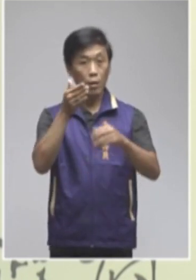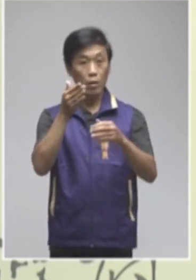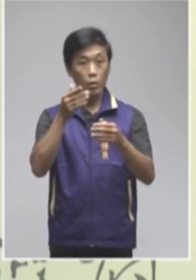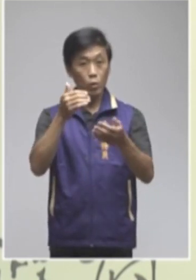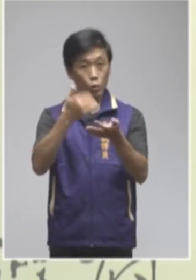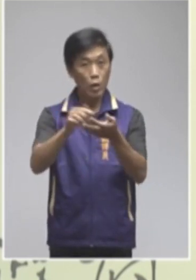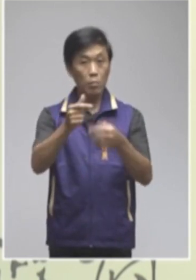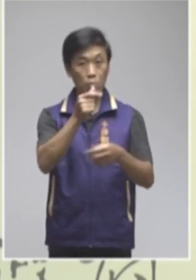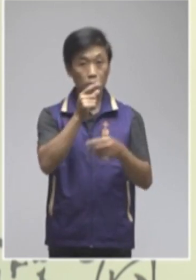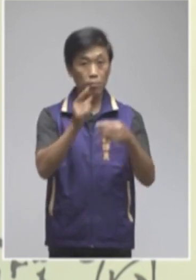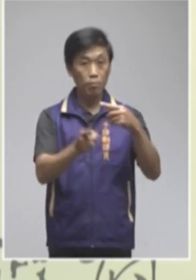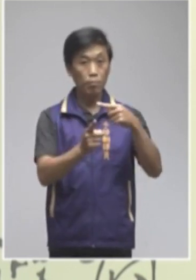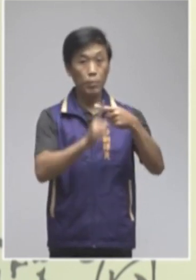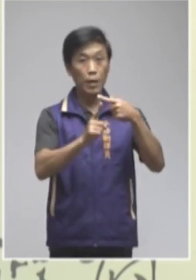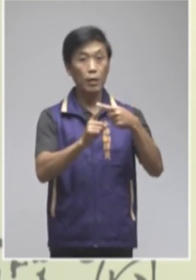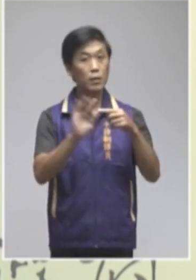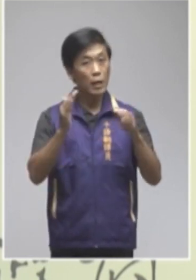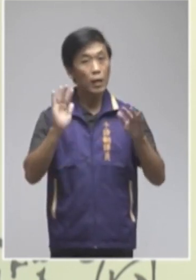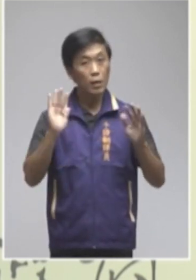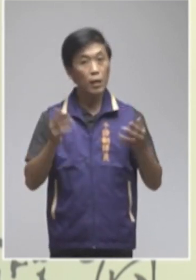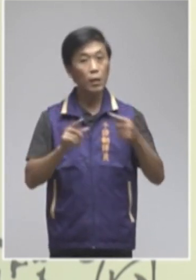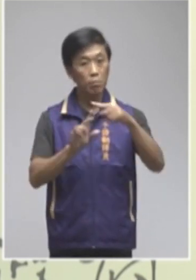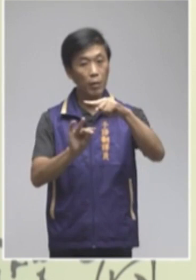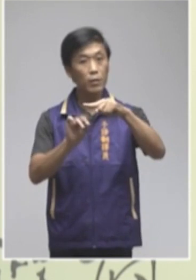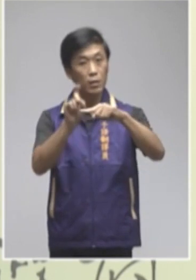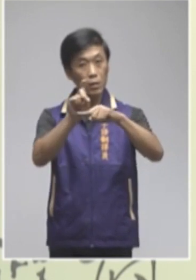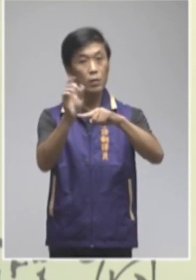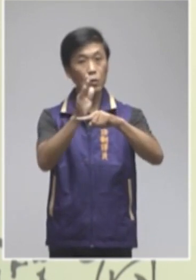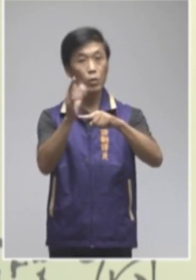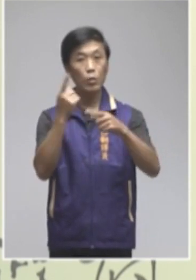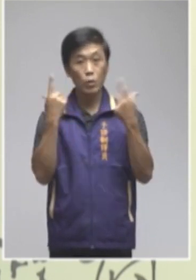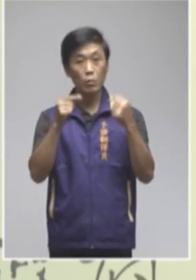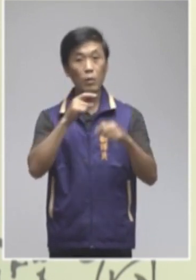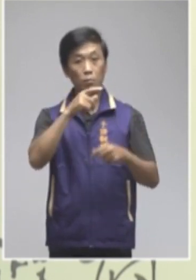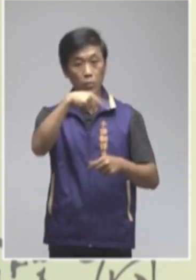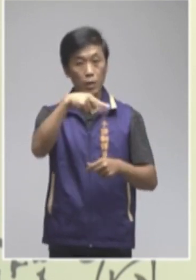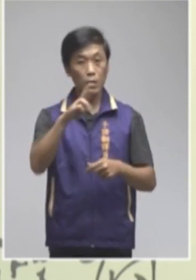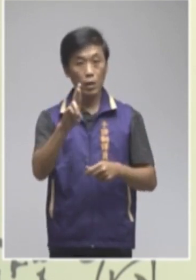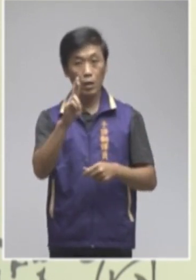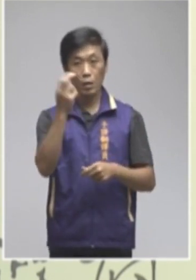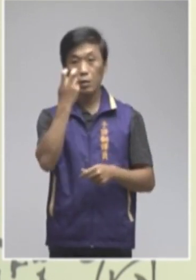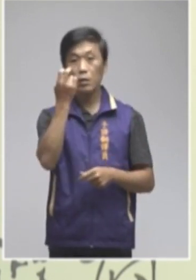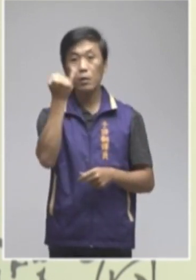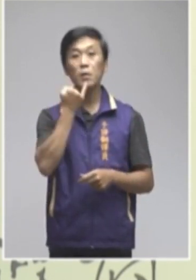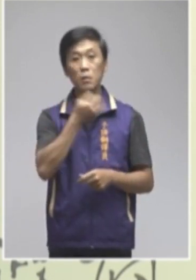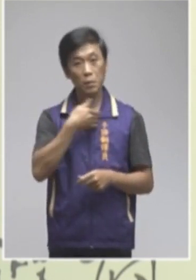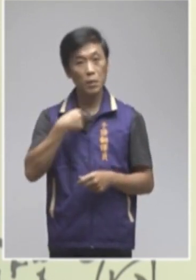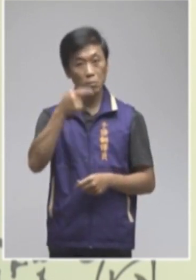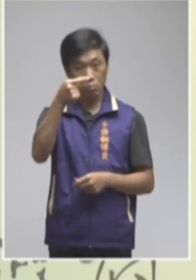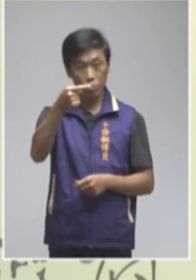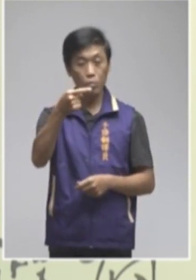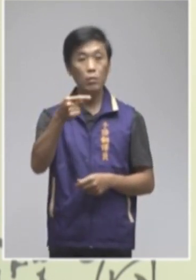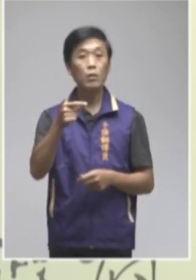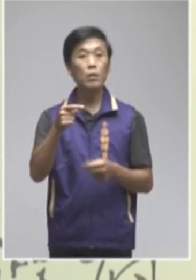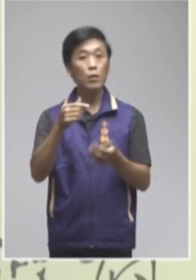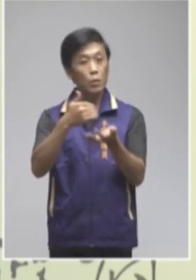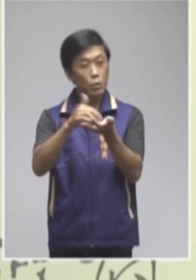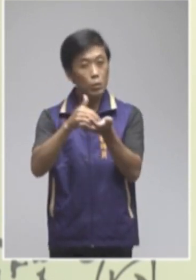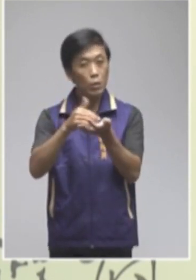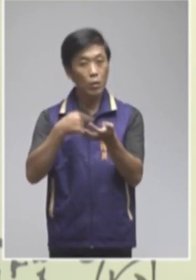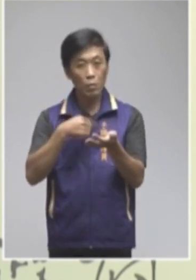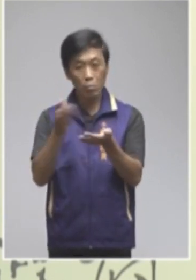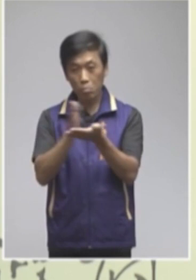这个我们估计大概10%的个案，它原来 PCR 可能会是阴性的状态。那所以呢，整体而言，我们